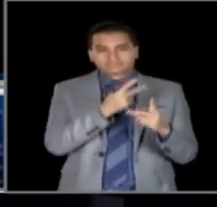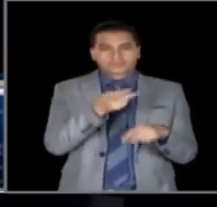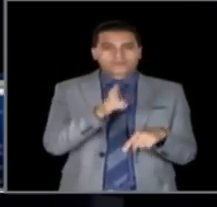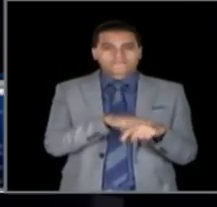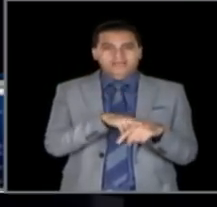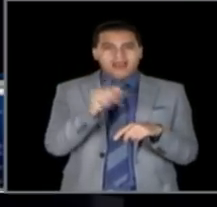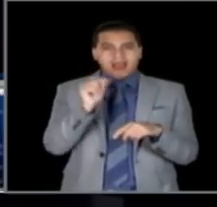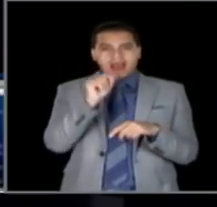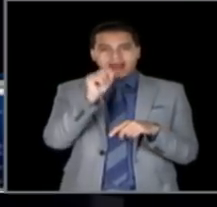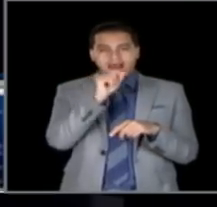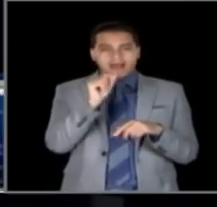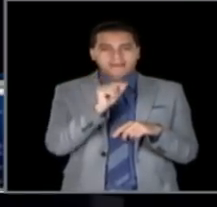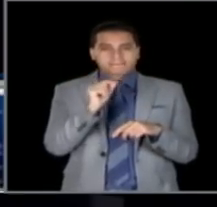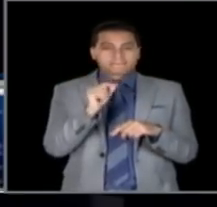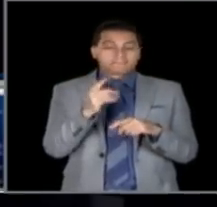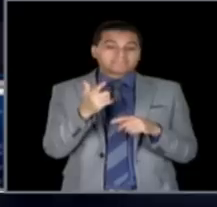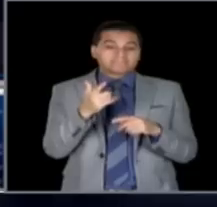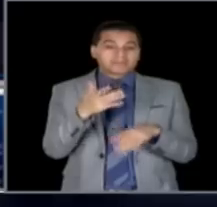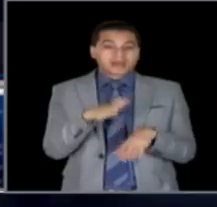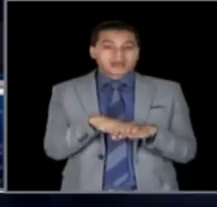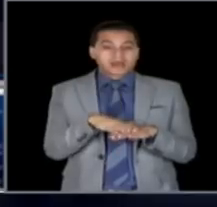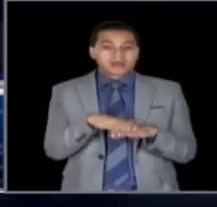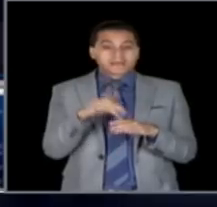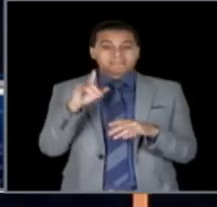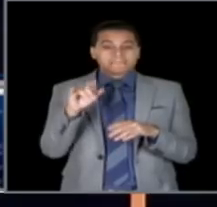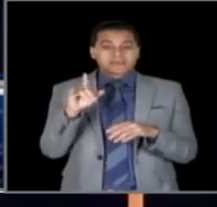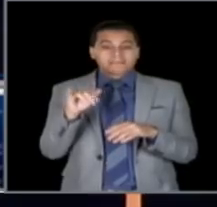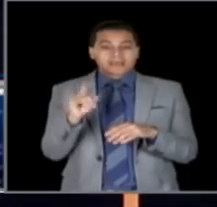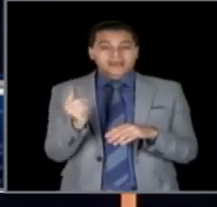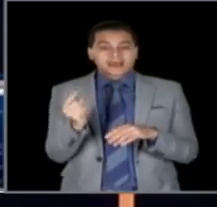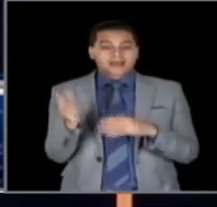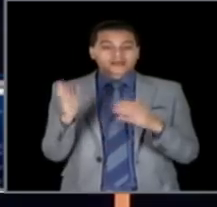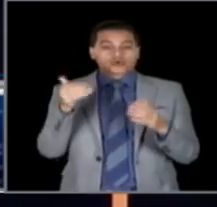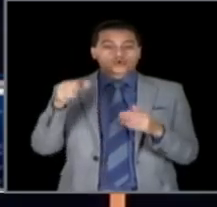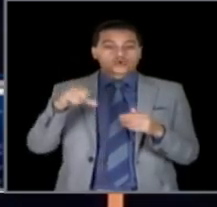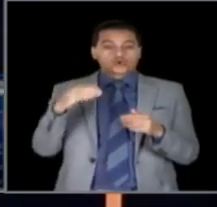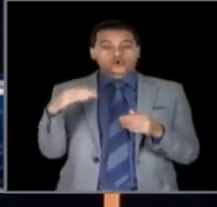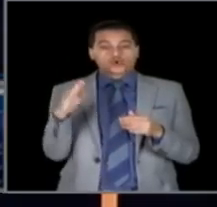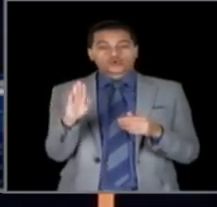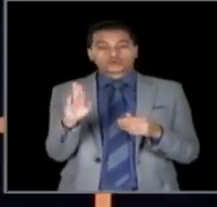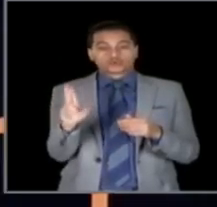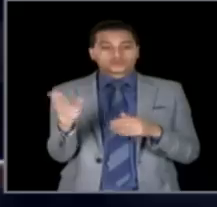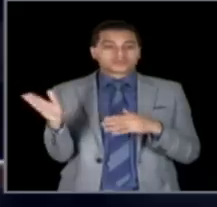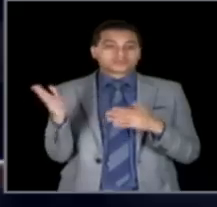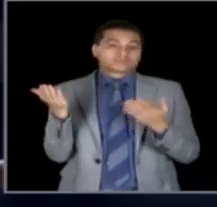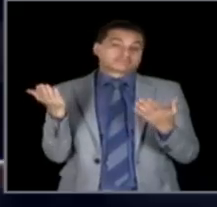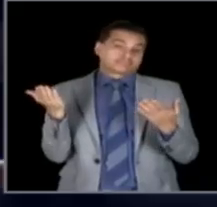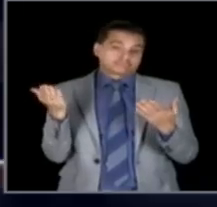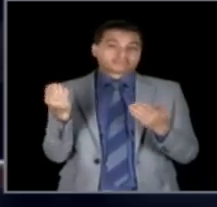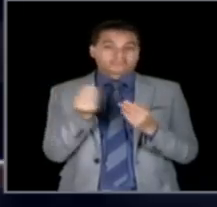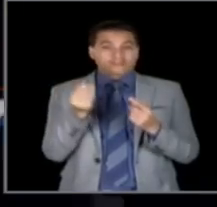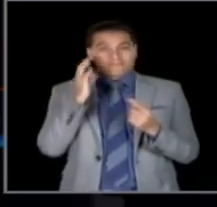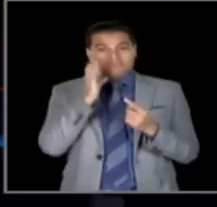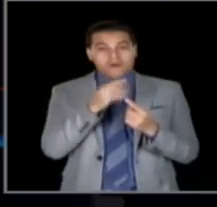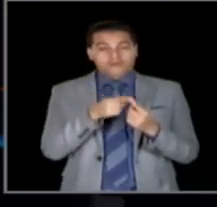بيير أوغوست رينوار. آخر سؤال في الفقرة، السؤال